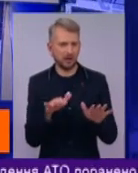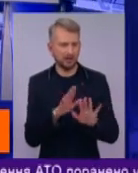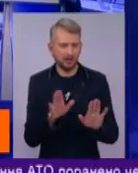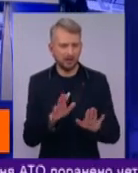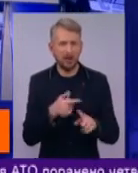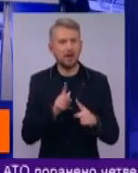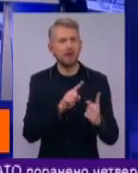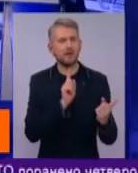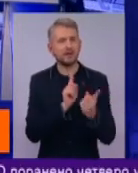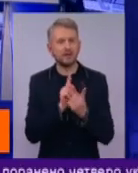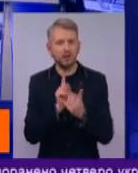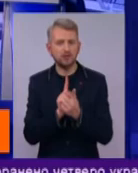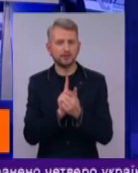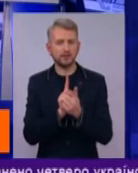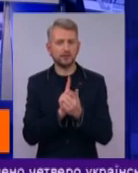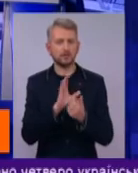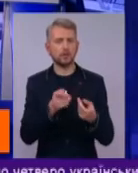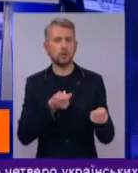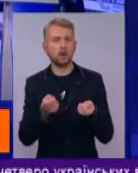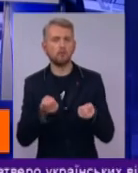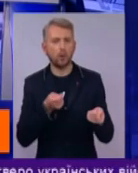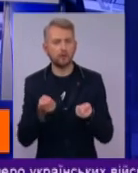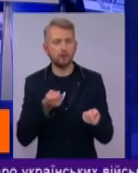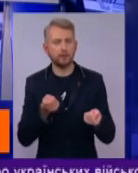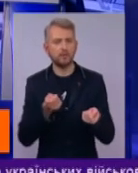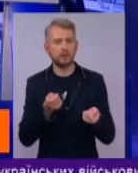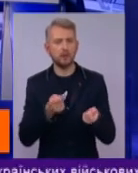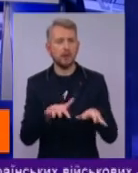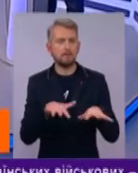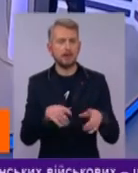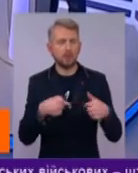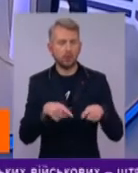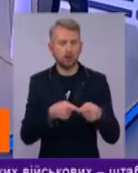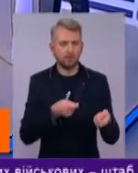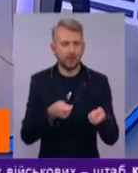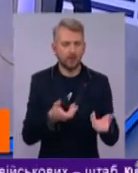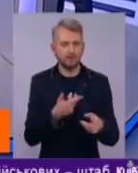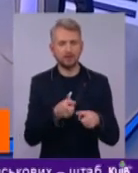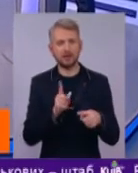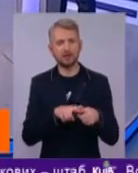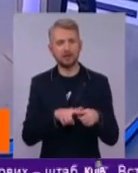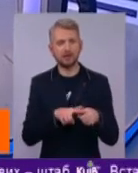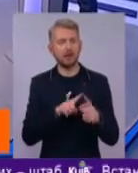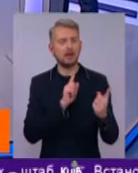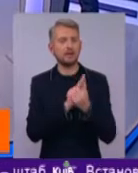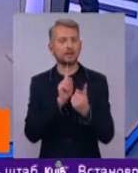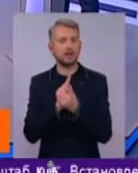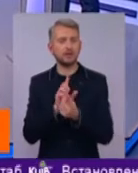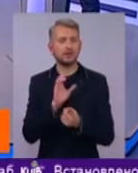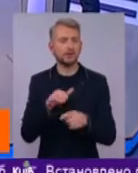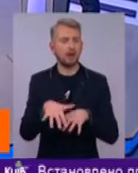Это встречи с руководством местных органов власти. Это встречи